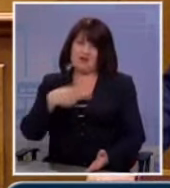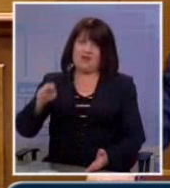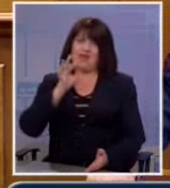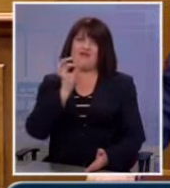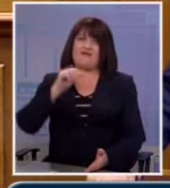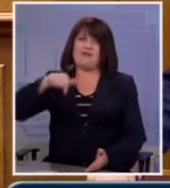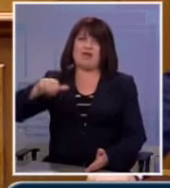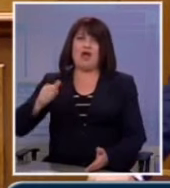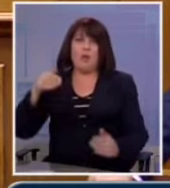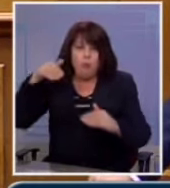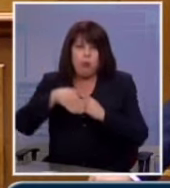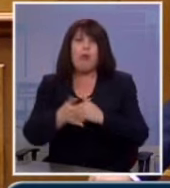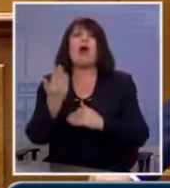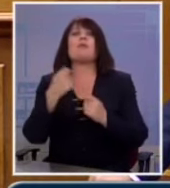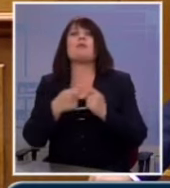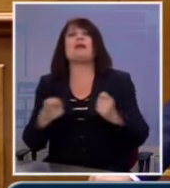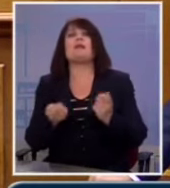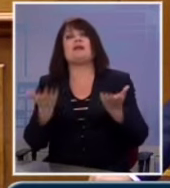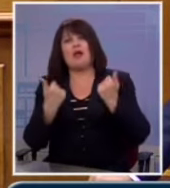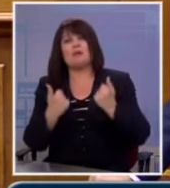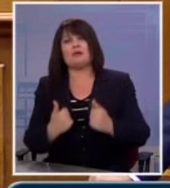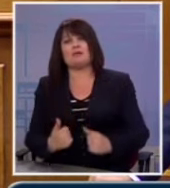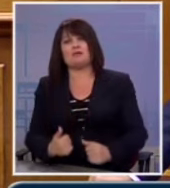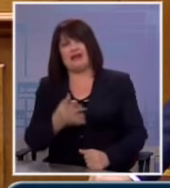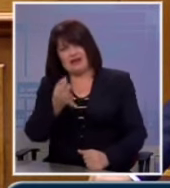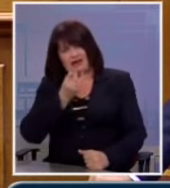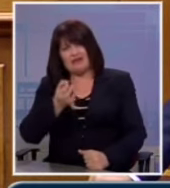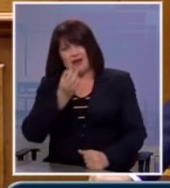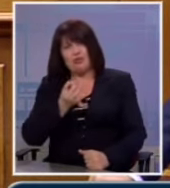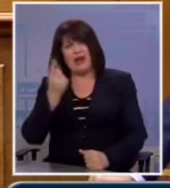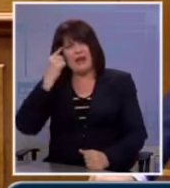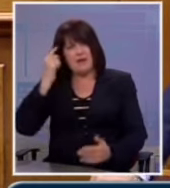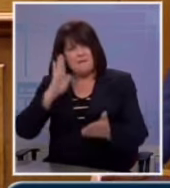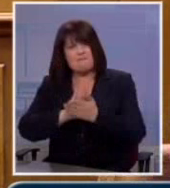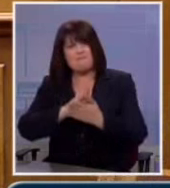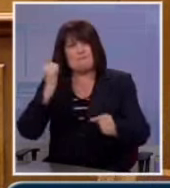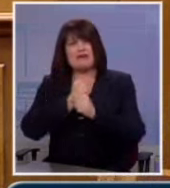έχουμε ηφαισιακά μέτρα. Στο όνομα λοιπόν αυτής της ιδεολειψίας τους,